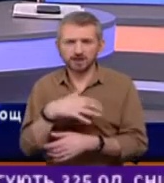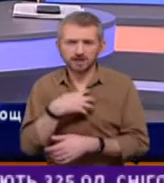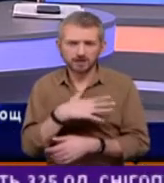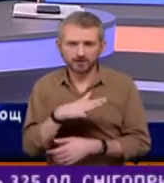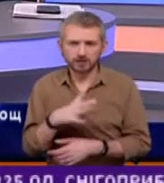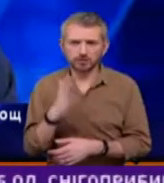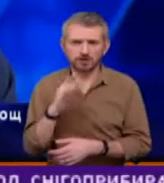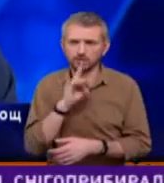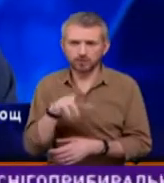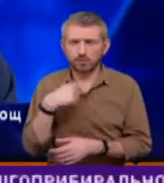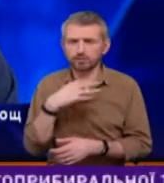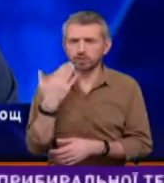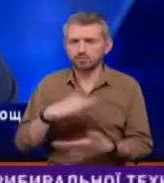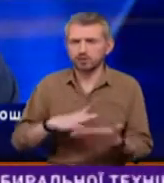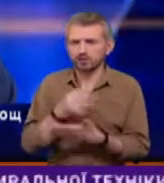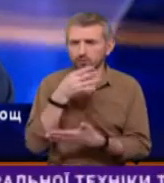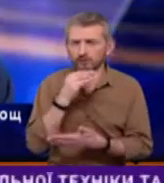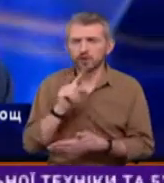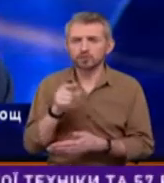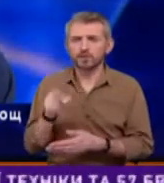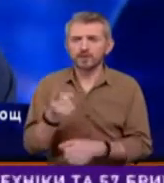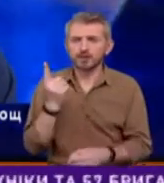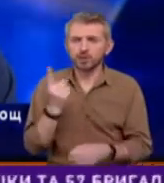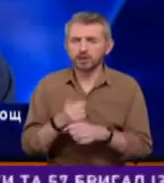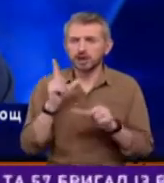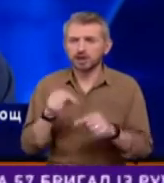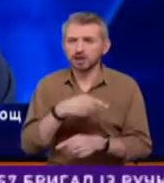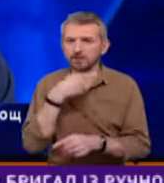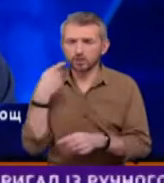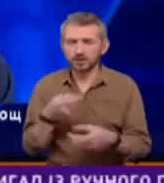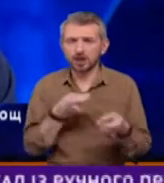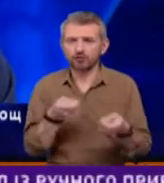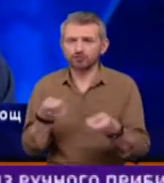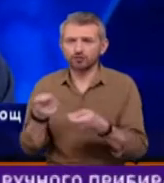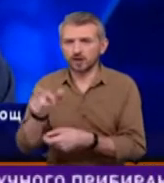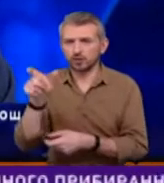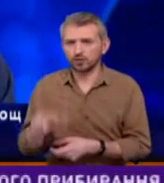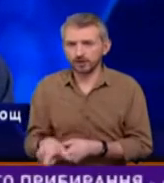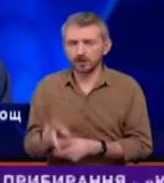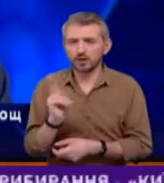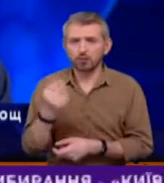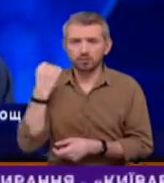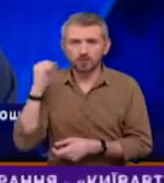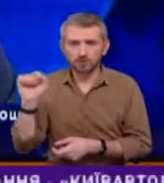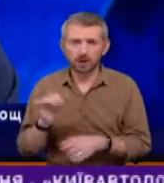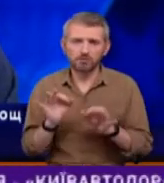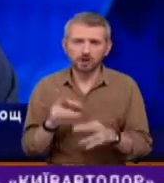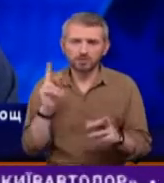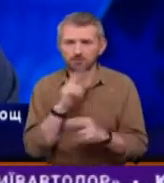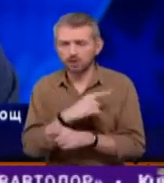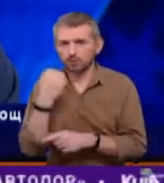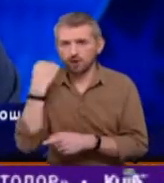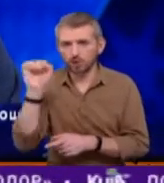їхні там політичні вподобання, чому він забороняє їхати в Росію гастролювати людині, яка перемогла, там правильно, неправильно